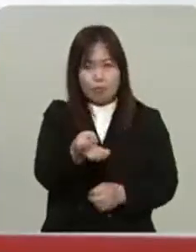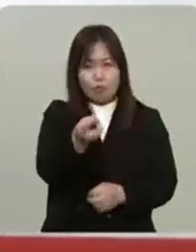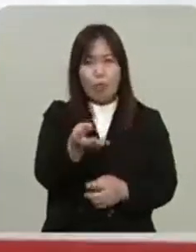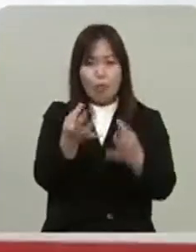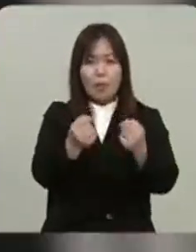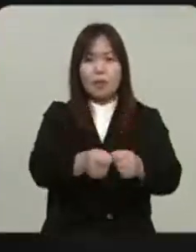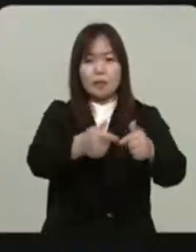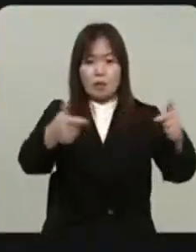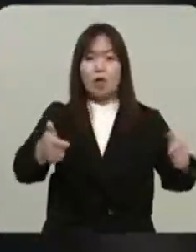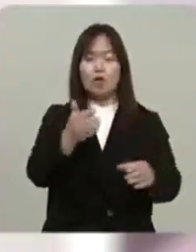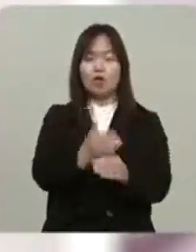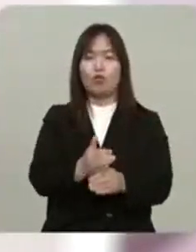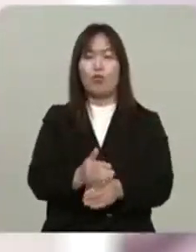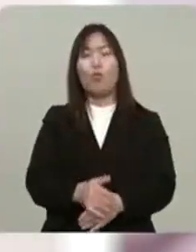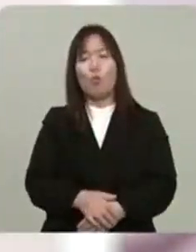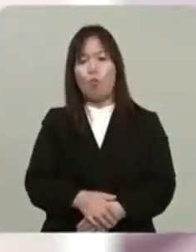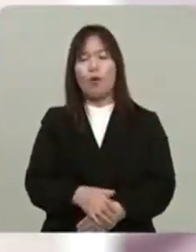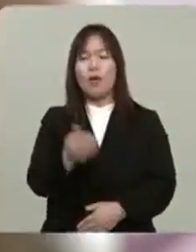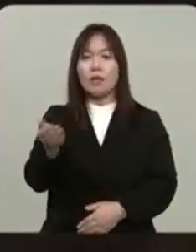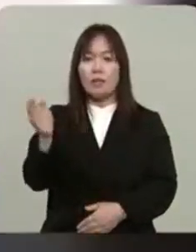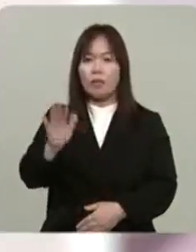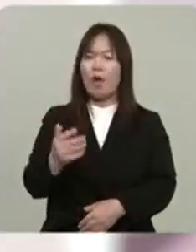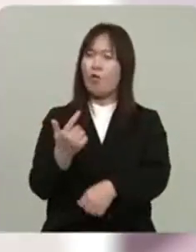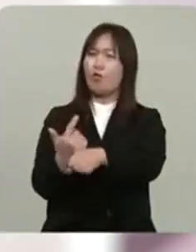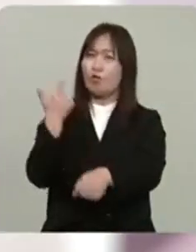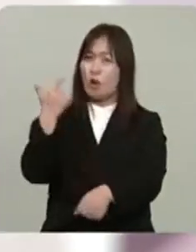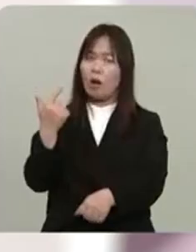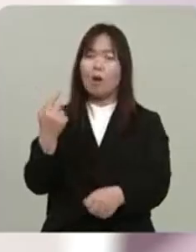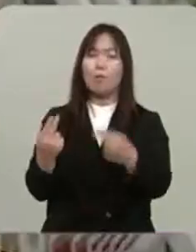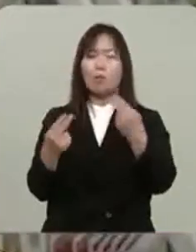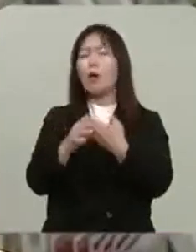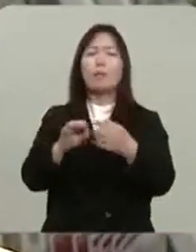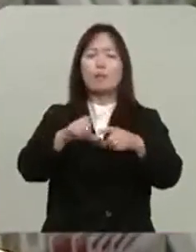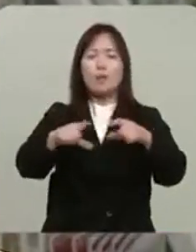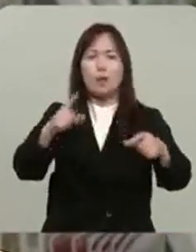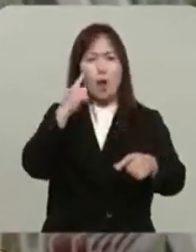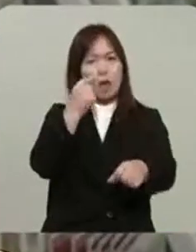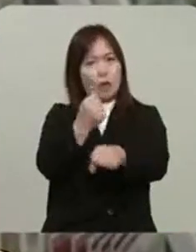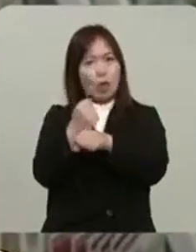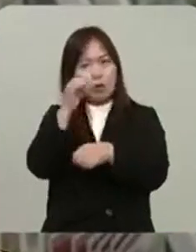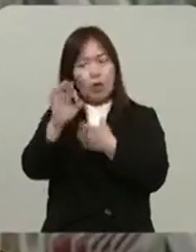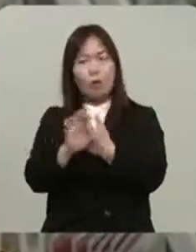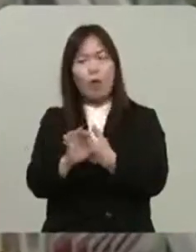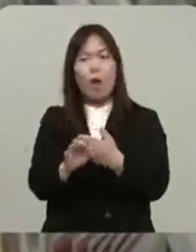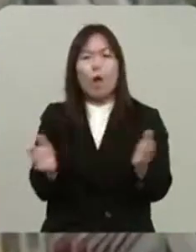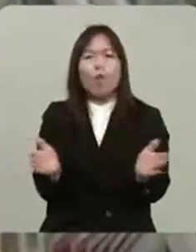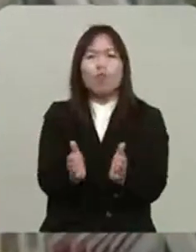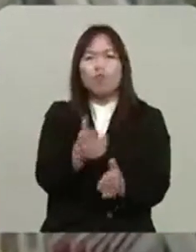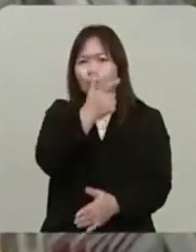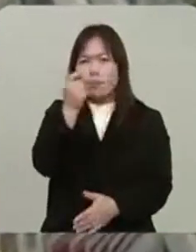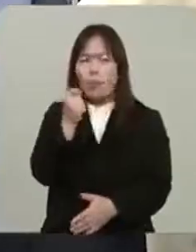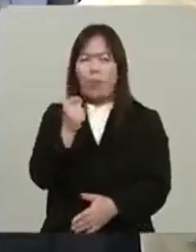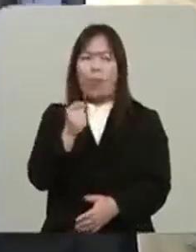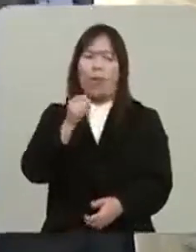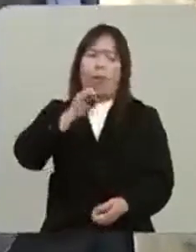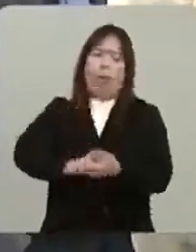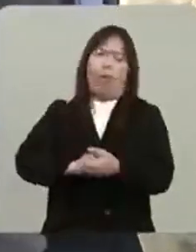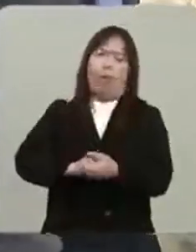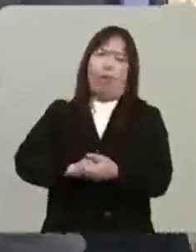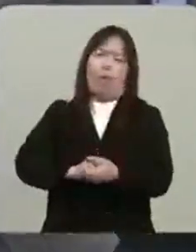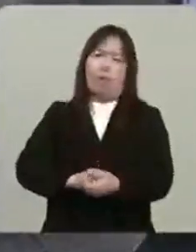나오고 있고. 하지만 6년 전 조성된 민간 육종 연구단지가 공간 부족 등으로 한계를 드러내고